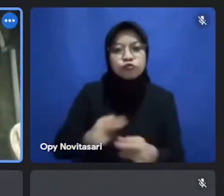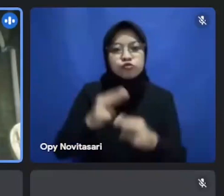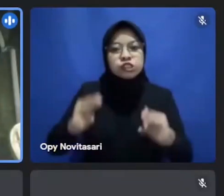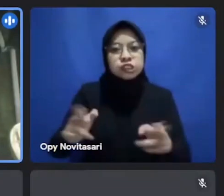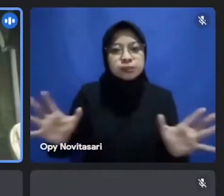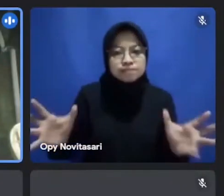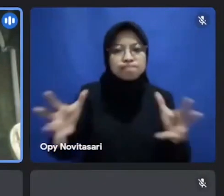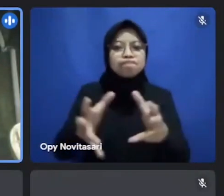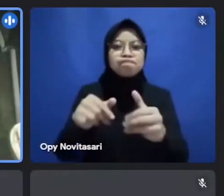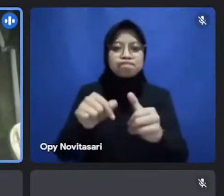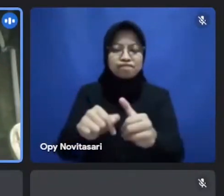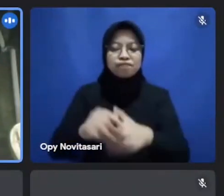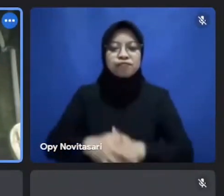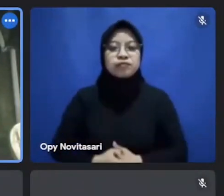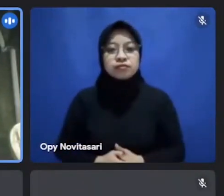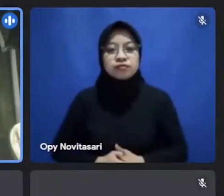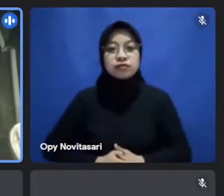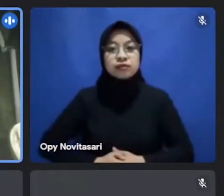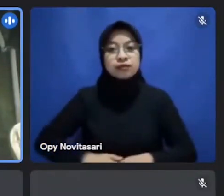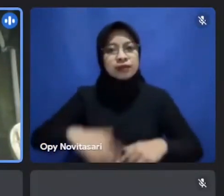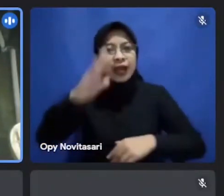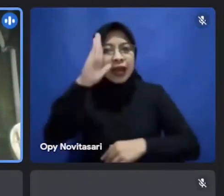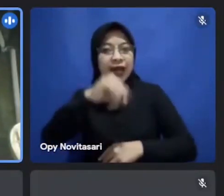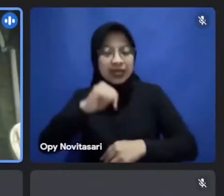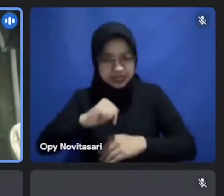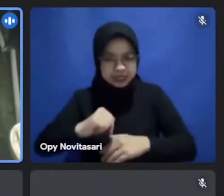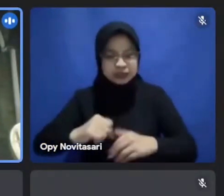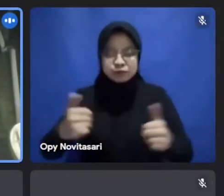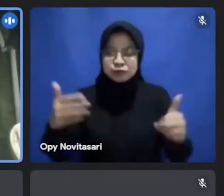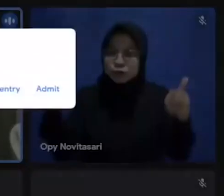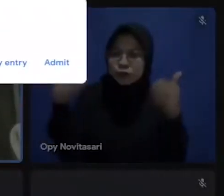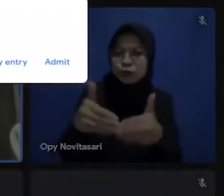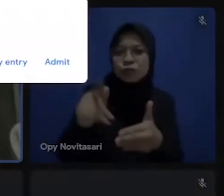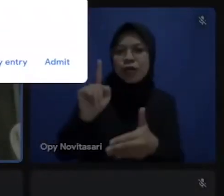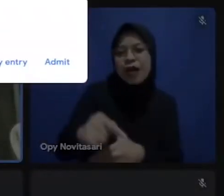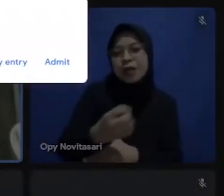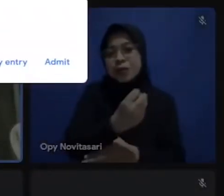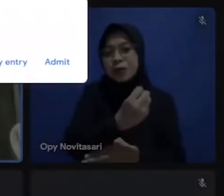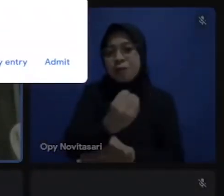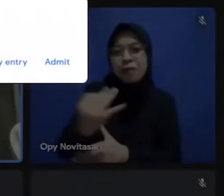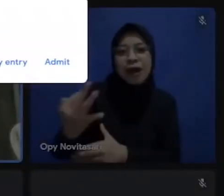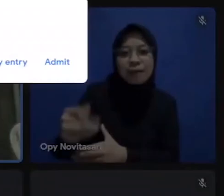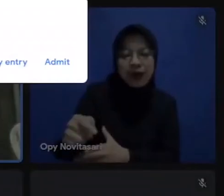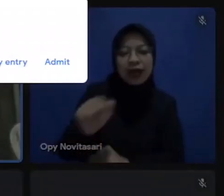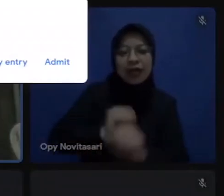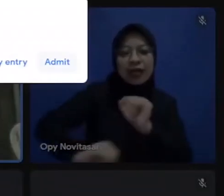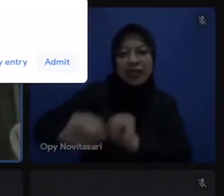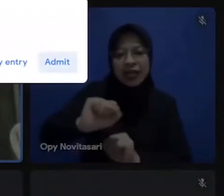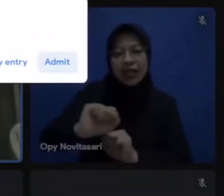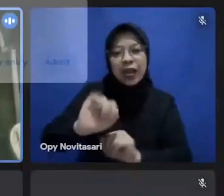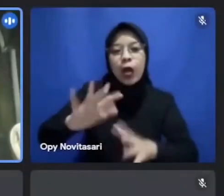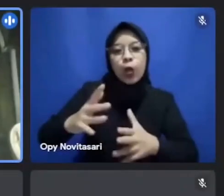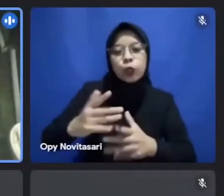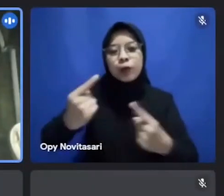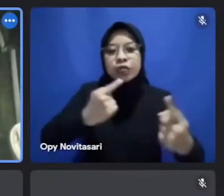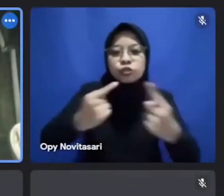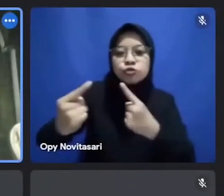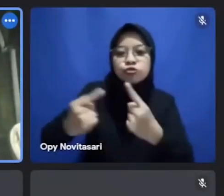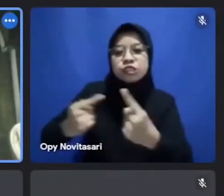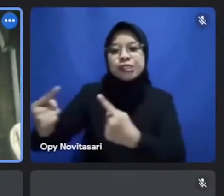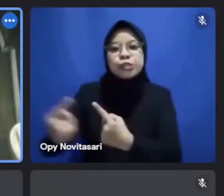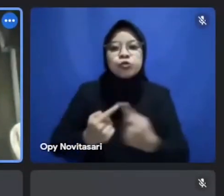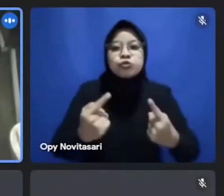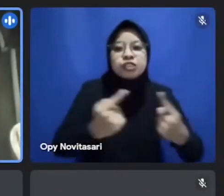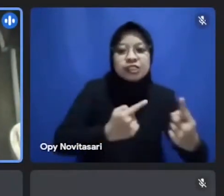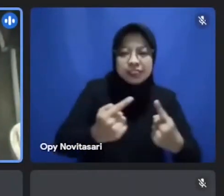musici dan di agenda ini di lecture ini kita akan mengadakan kuliah e